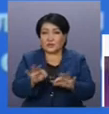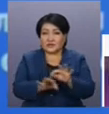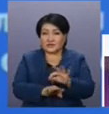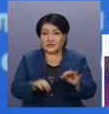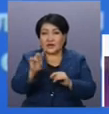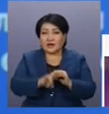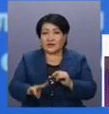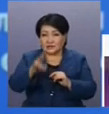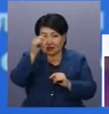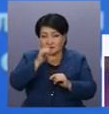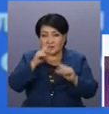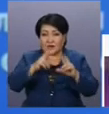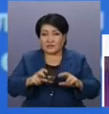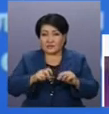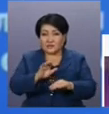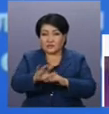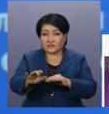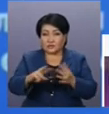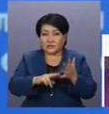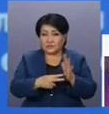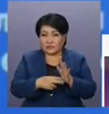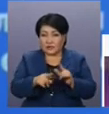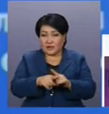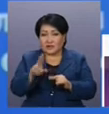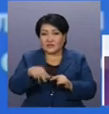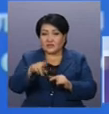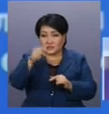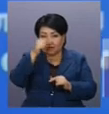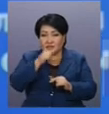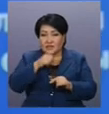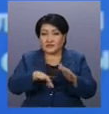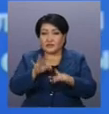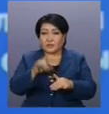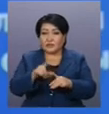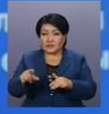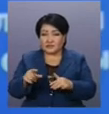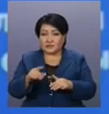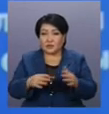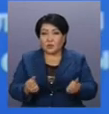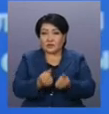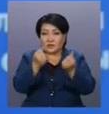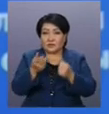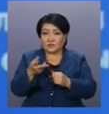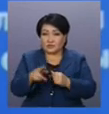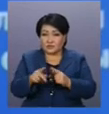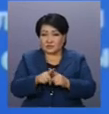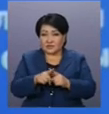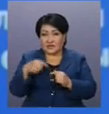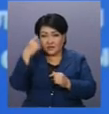қарауға жіберуді жоспарлап отырмыз. 90 айында депутаттардың қолдауымен қабылдау үшін заң жобасында бетті тұмшалайтын және